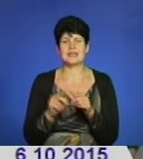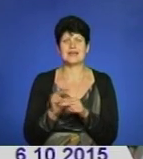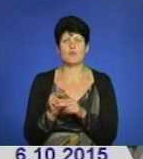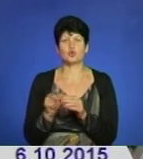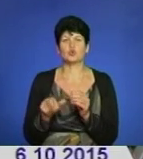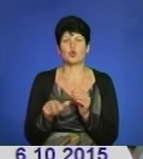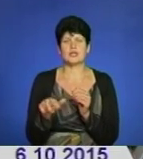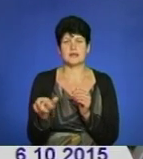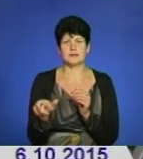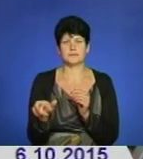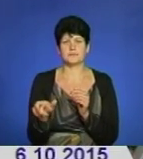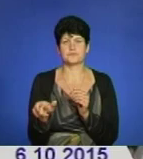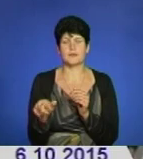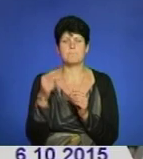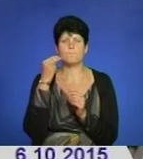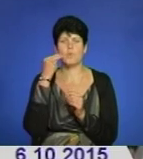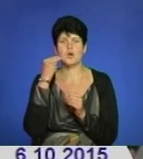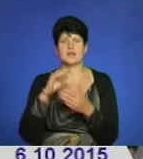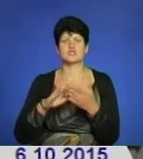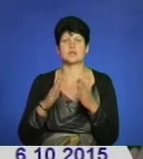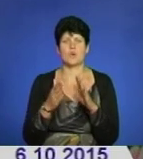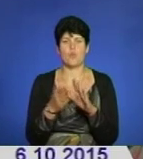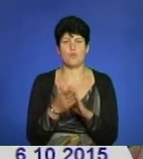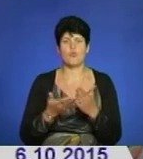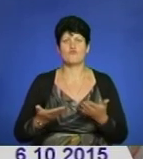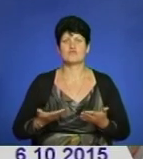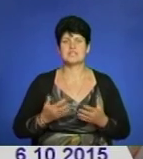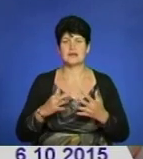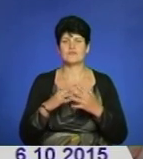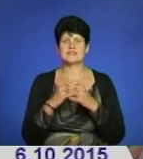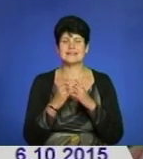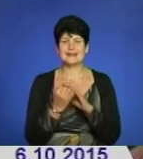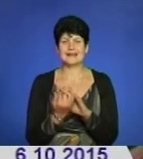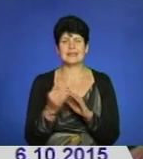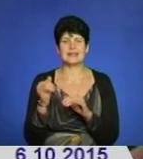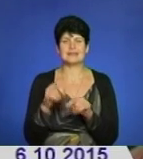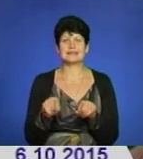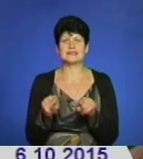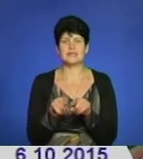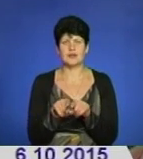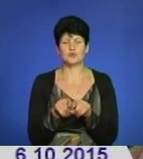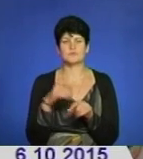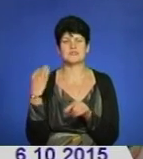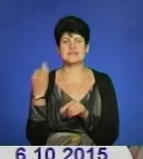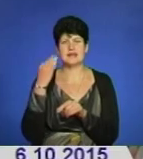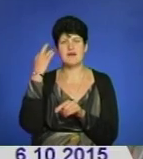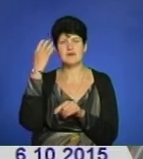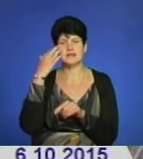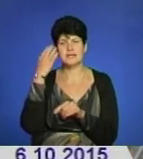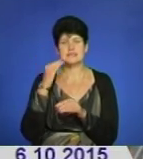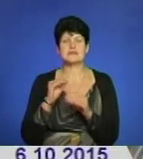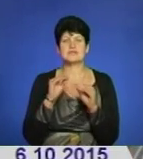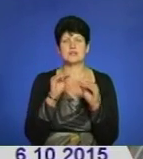доріг, і покращення умов життя на селі, а також безпосередньо цікава ідея – це